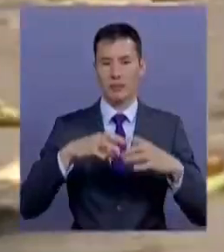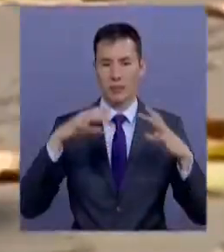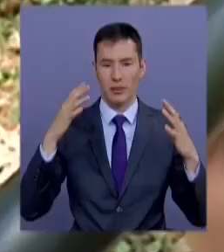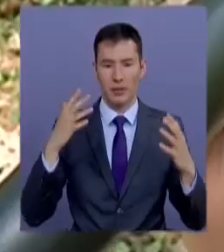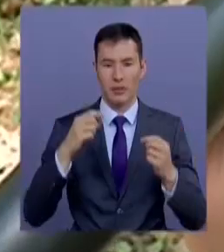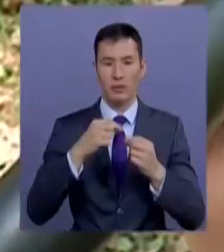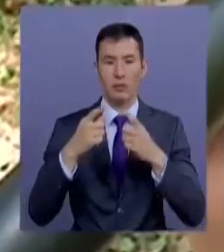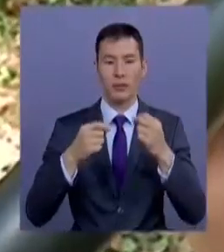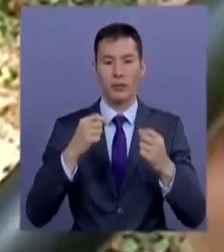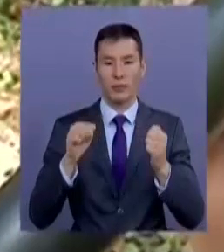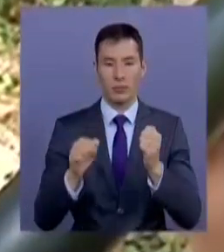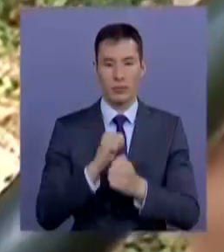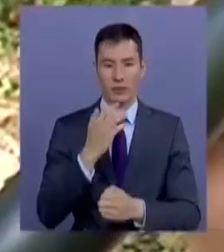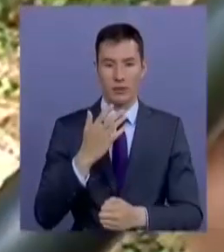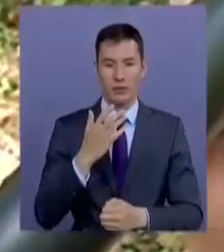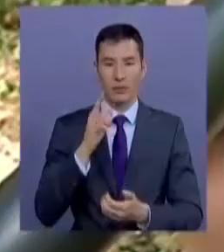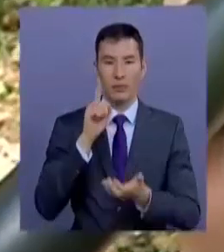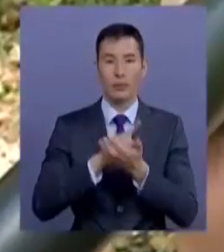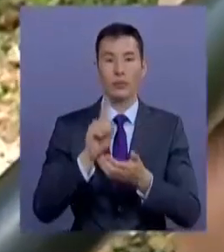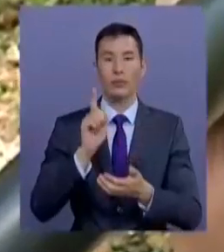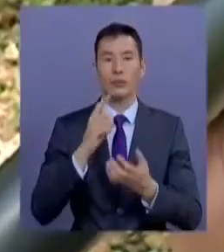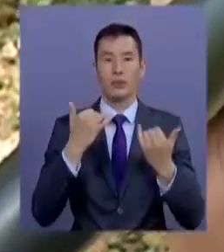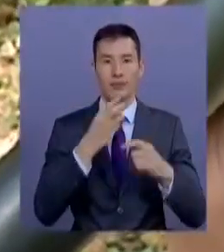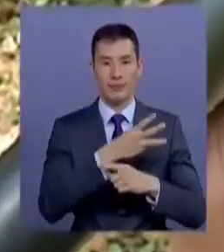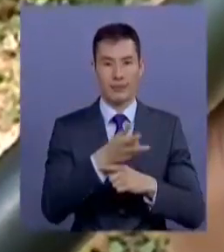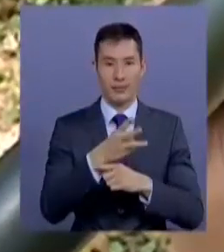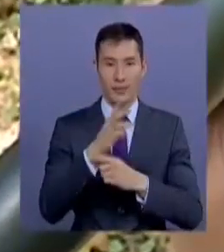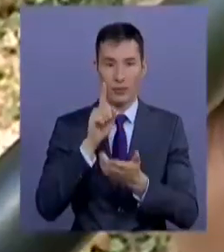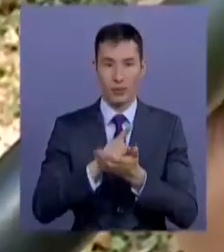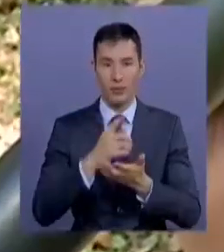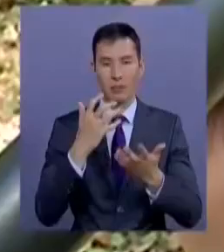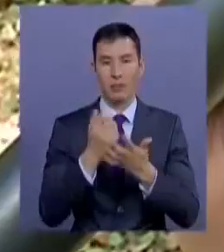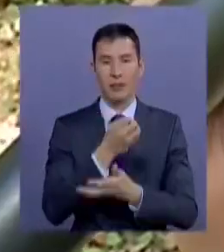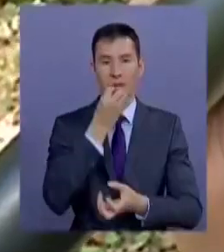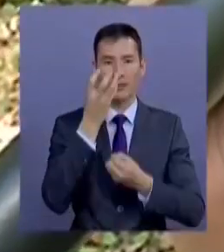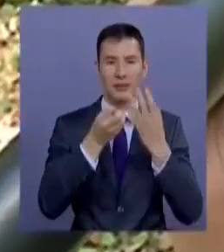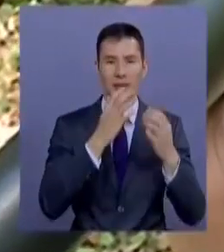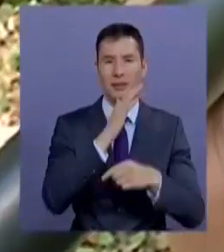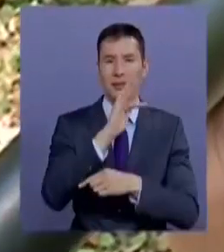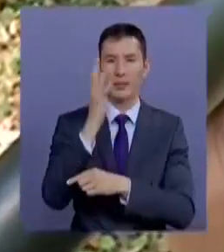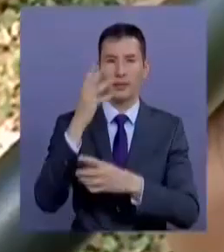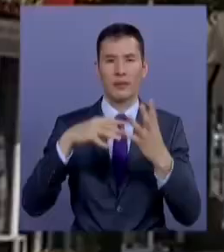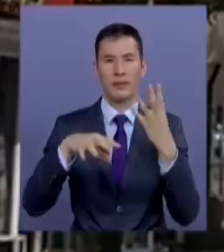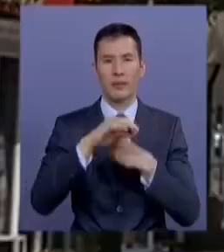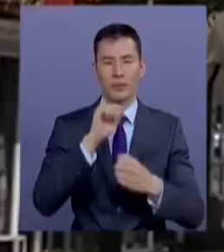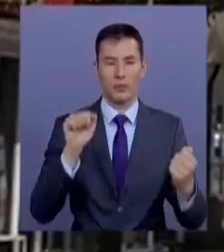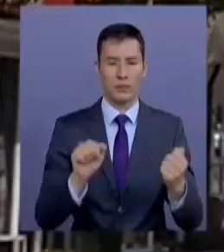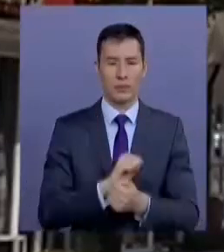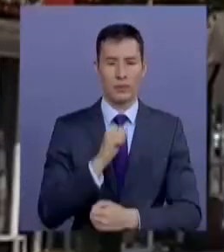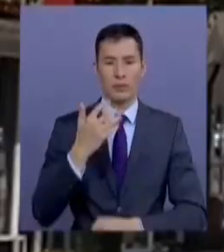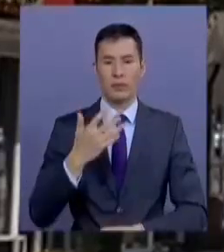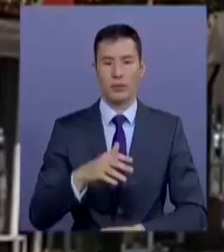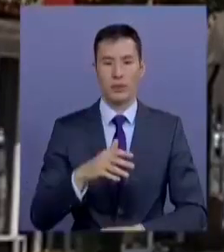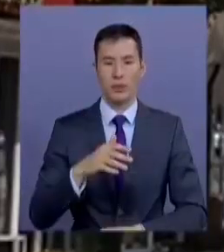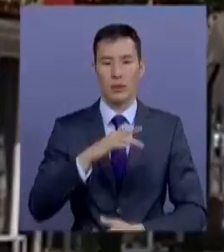сухие листья, вместо того, чтобы поливать деревья. Посмотрите, цветы, растения все сухие, их никто не поливает. Ал қалалық